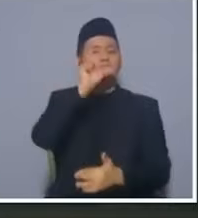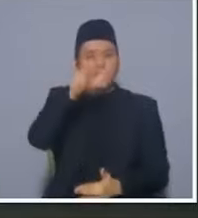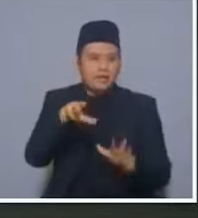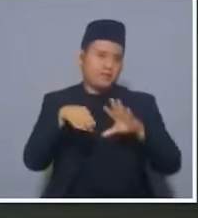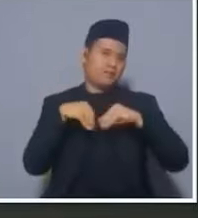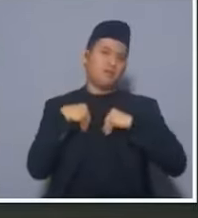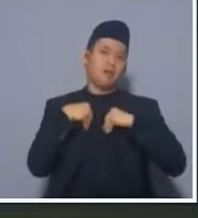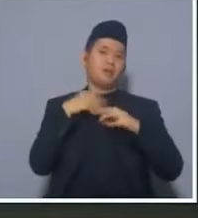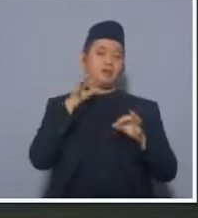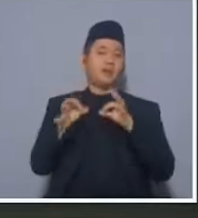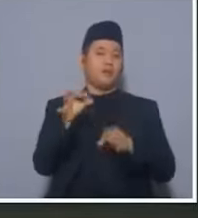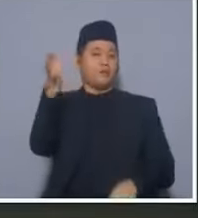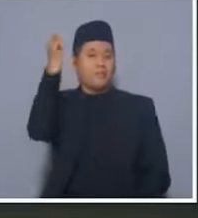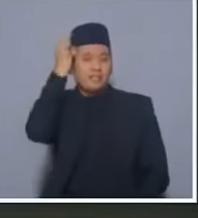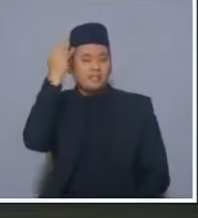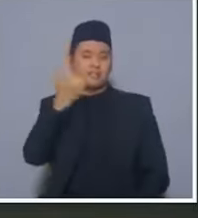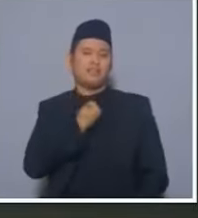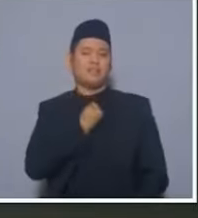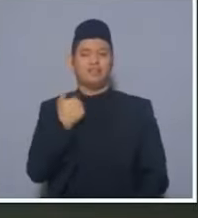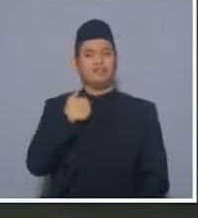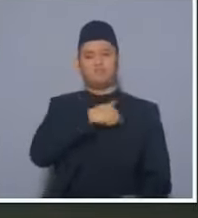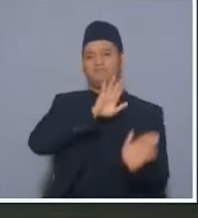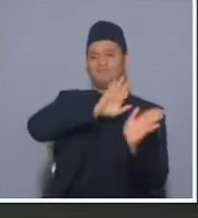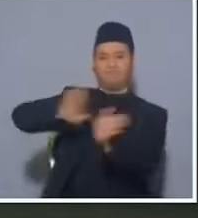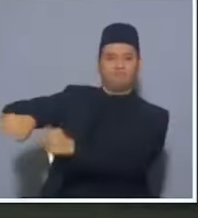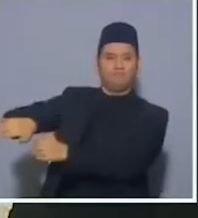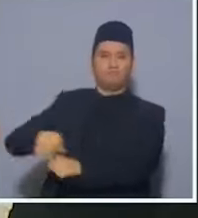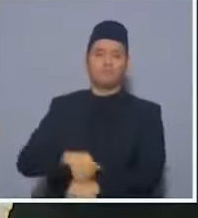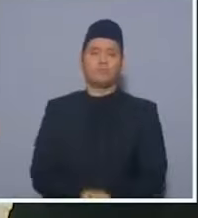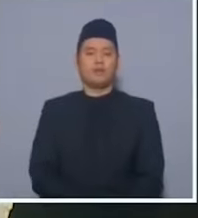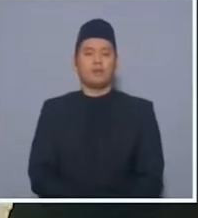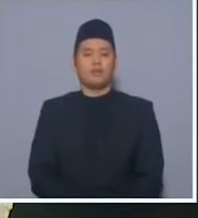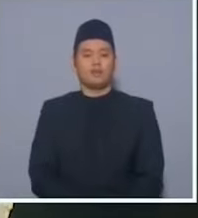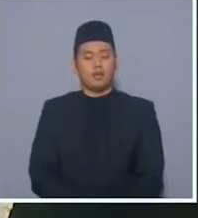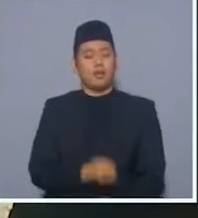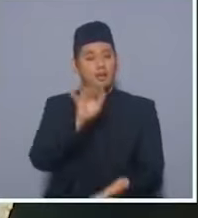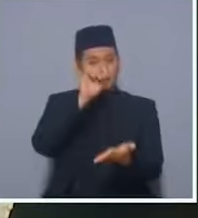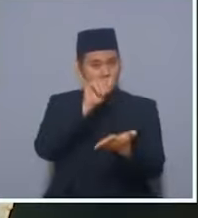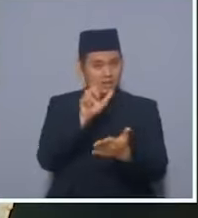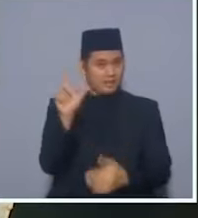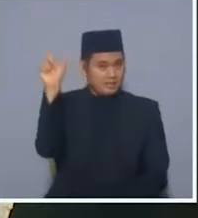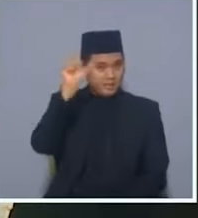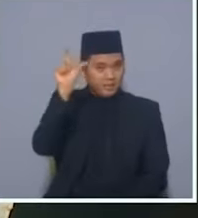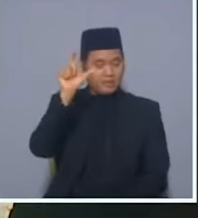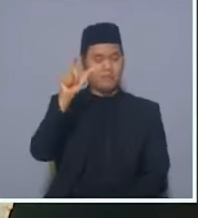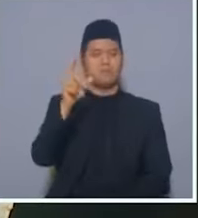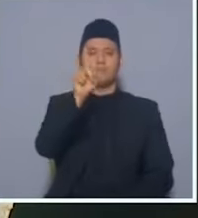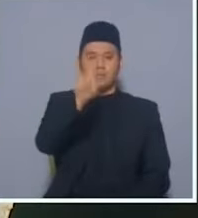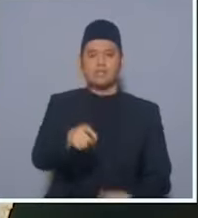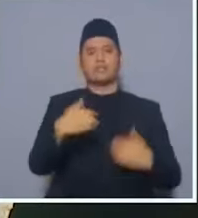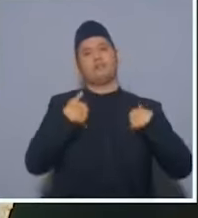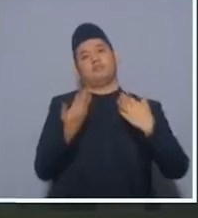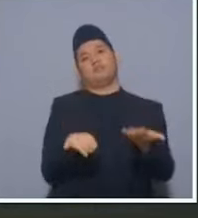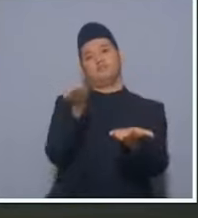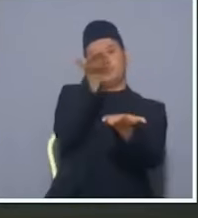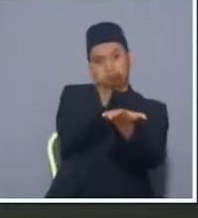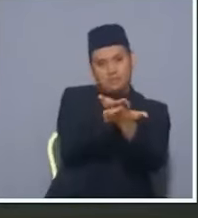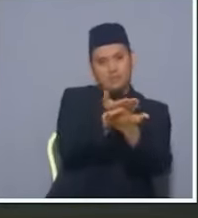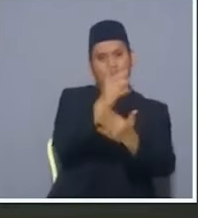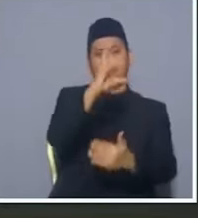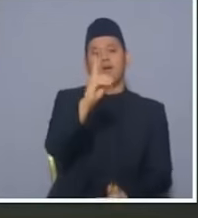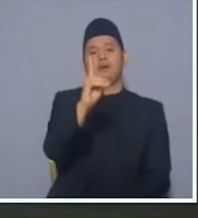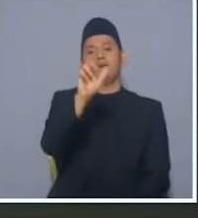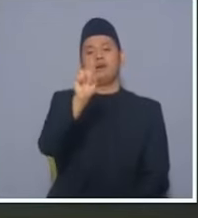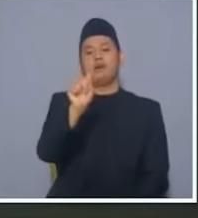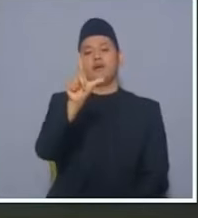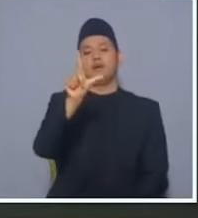dia tetap bukan fakta. Dia mesti perlu didahului dengan fakta. Dan itu yang unik tentang agama kita. Jadi kalau kita lihat, ini